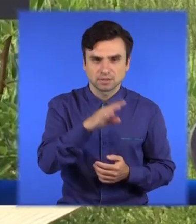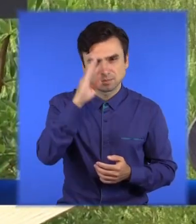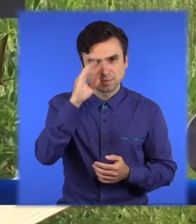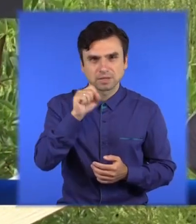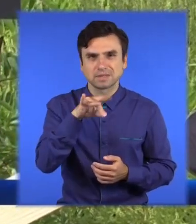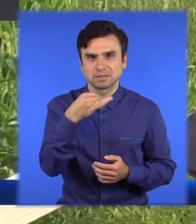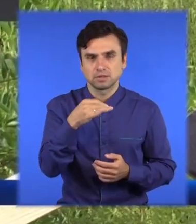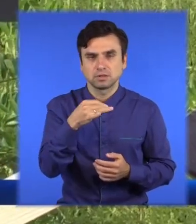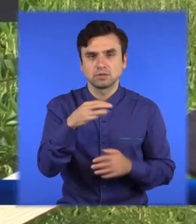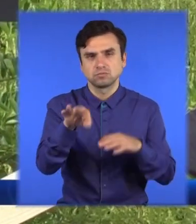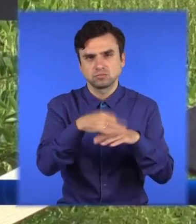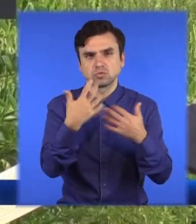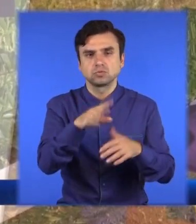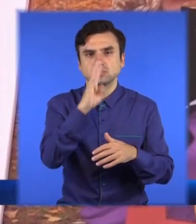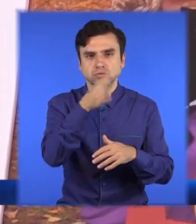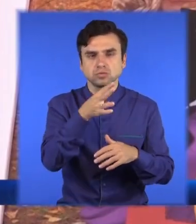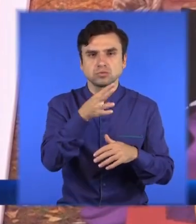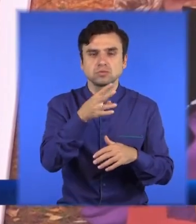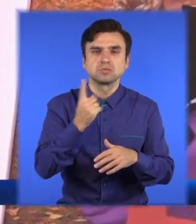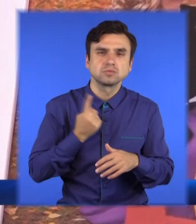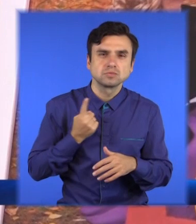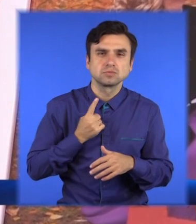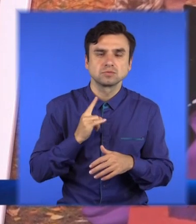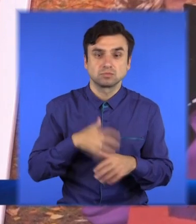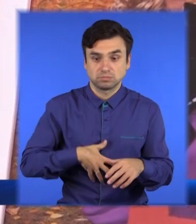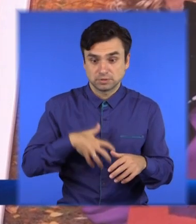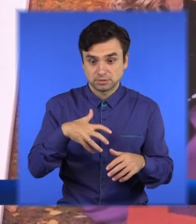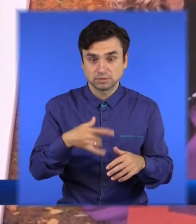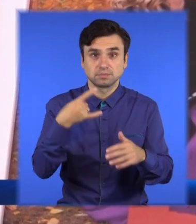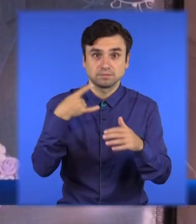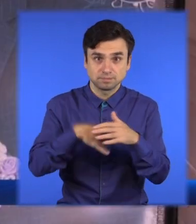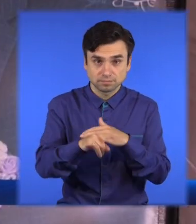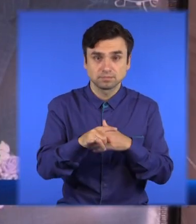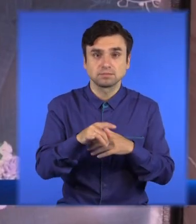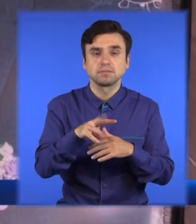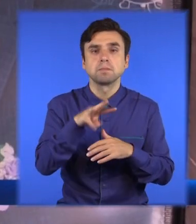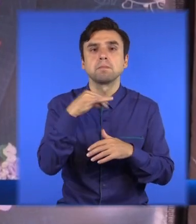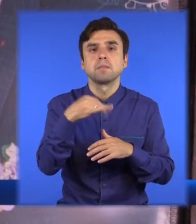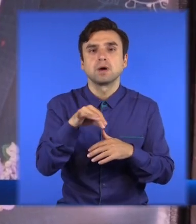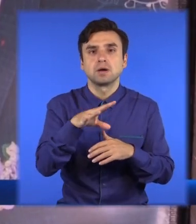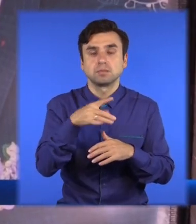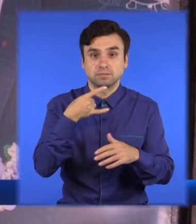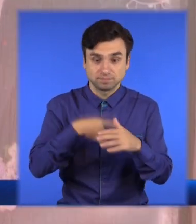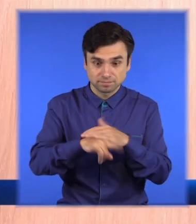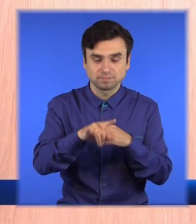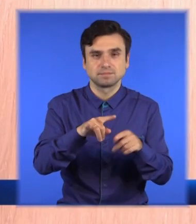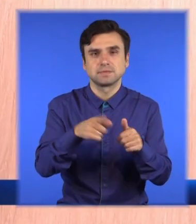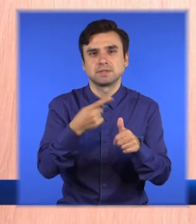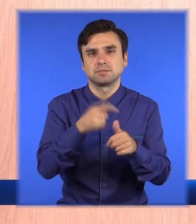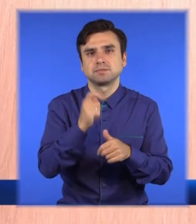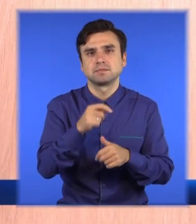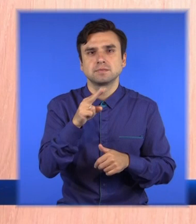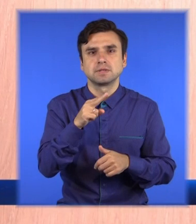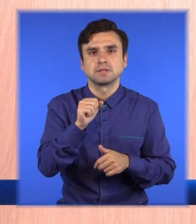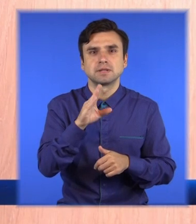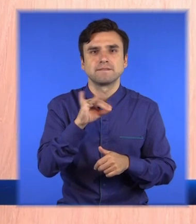Головне, щоб у нас з папою були сили. Катерина та Андрій одружені вже 4 роки. Пара мріяла про синочка, і